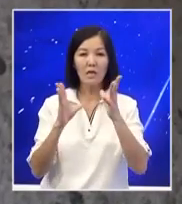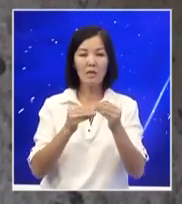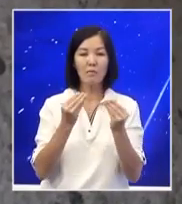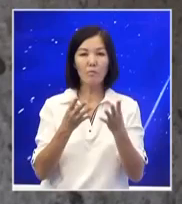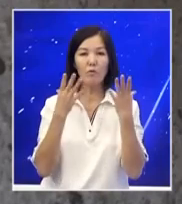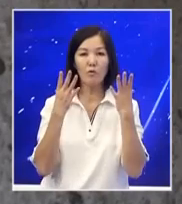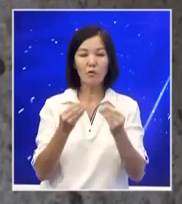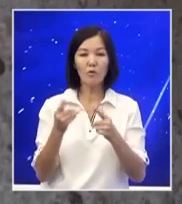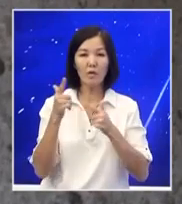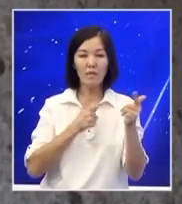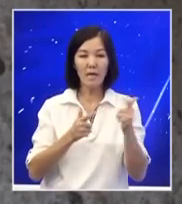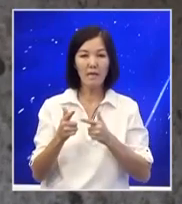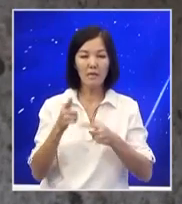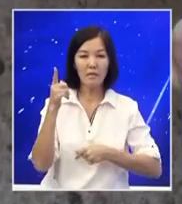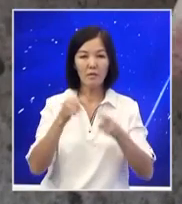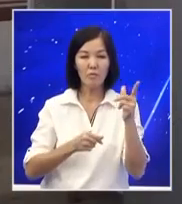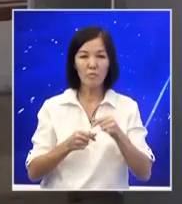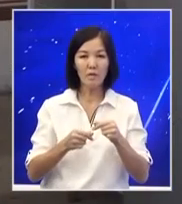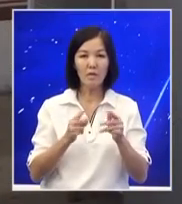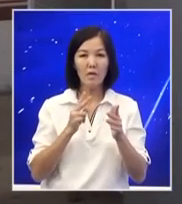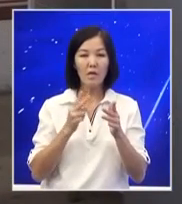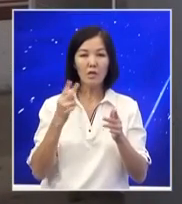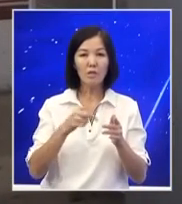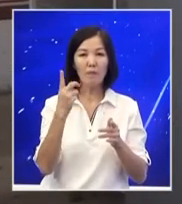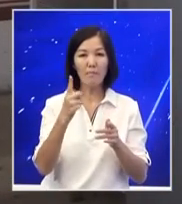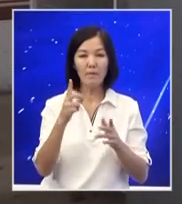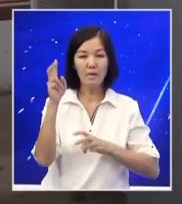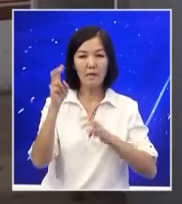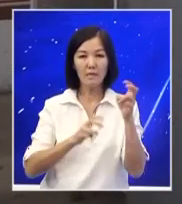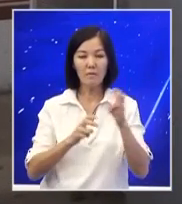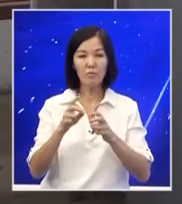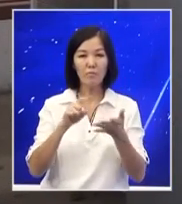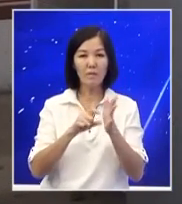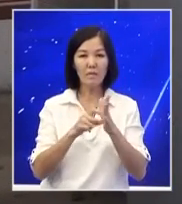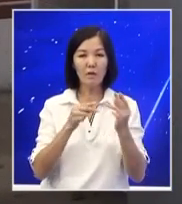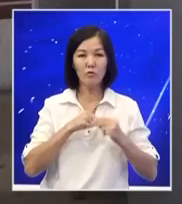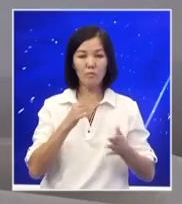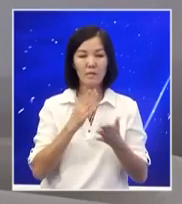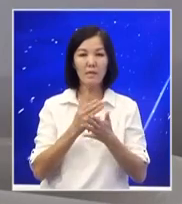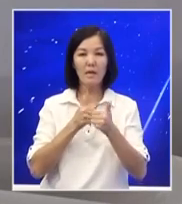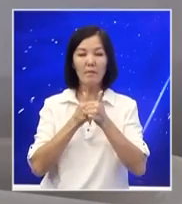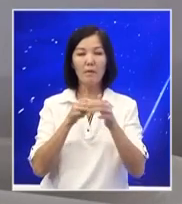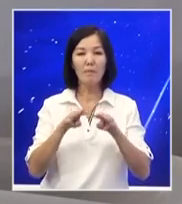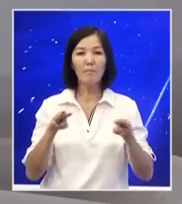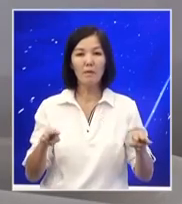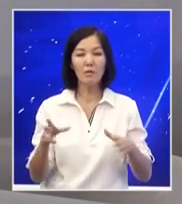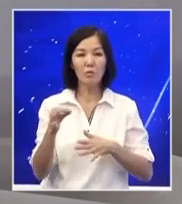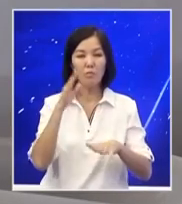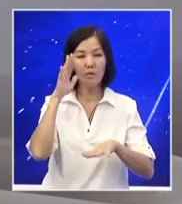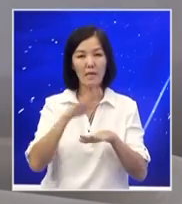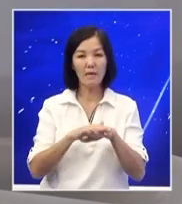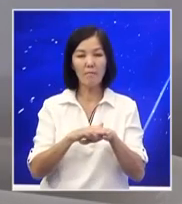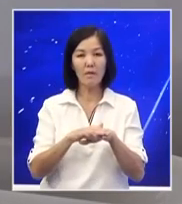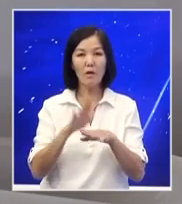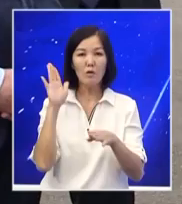күні тұтынуға дайын сүт өнімдерін даярлайтын 21 кәсіпорын мен цех жұмыс істейді. Премьер-министр сапар соңында облыс әкімімен